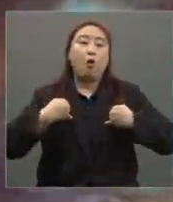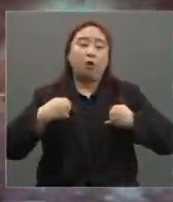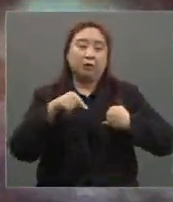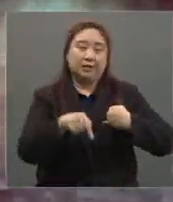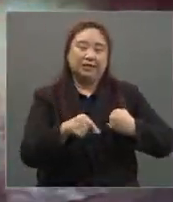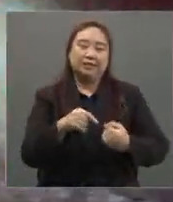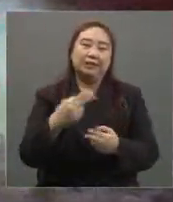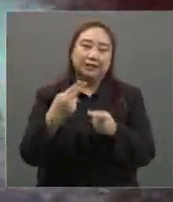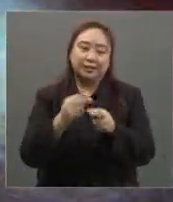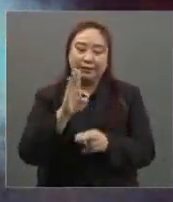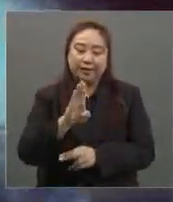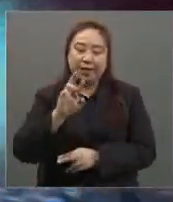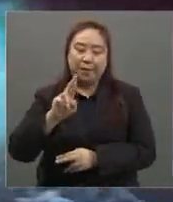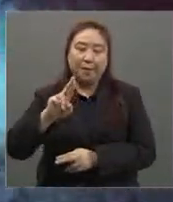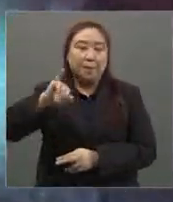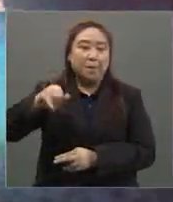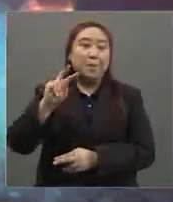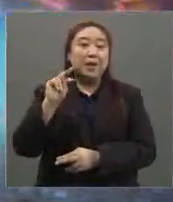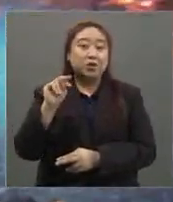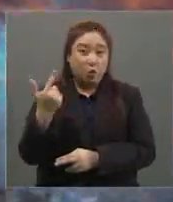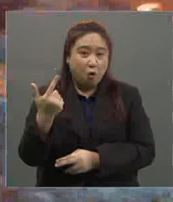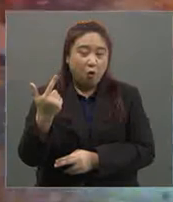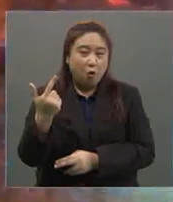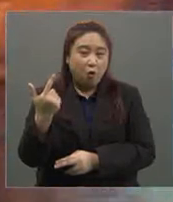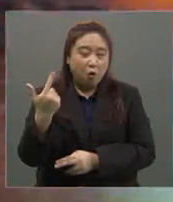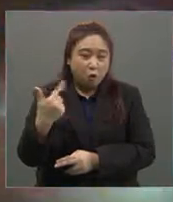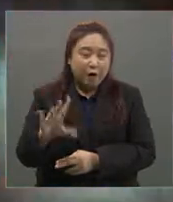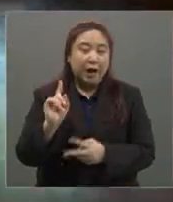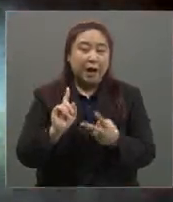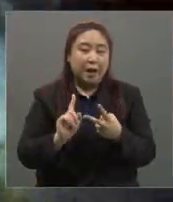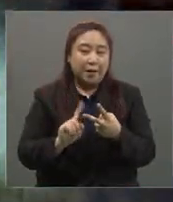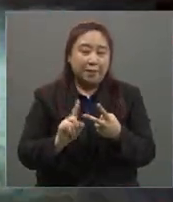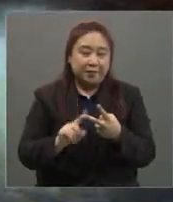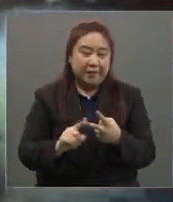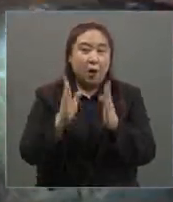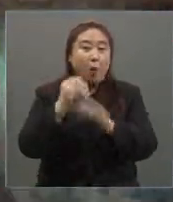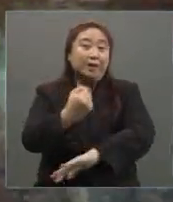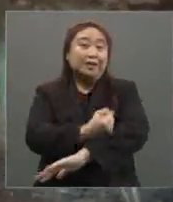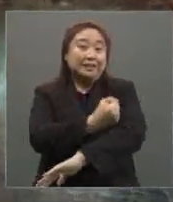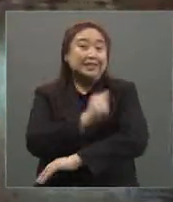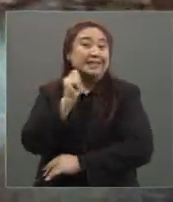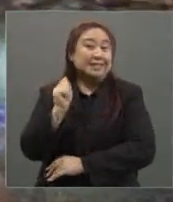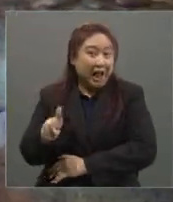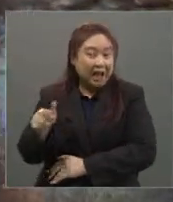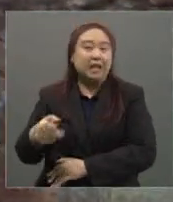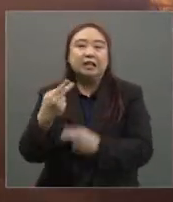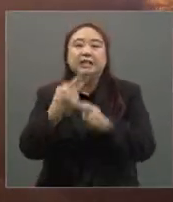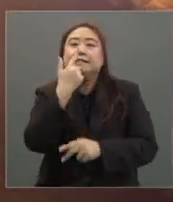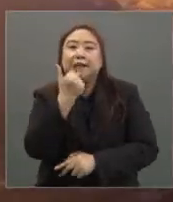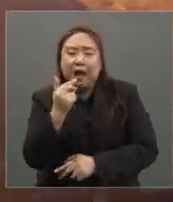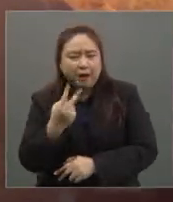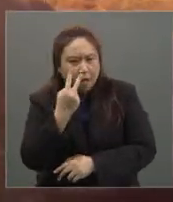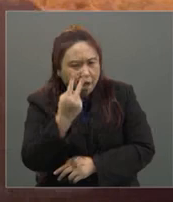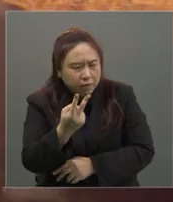คือนายบรรจงเรือนโนวานะครับโดยนายแดงเจ้าของเป็นลูกจ้างของนายบรรจงเนี่ยคนเหตุการณ์คนแรกบอกว่าเห็น